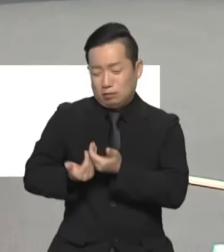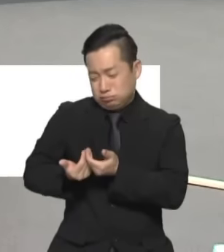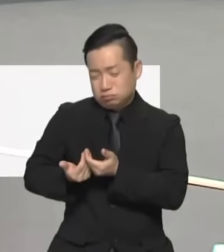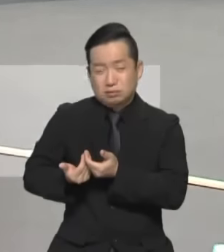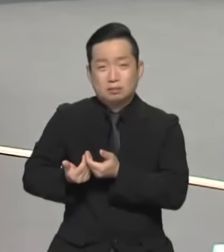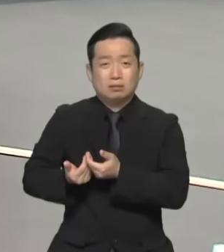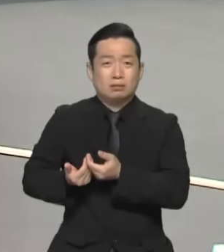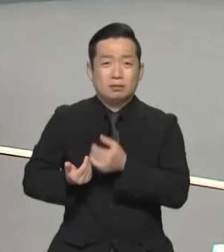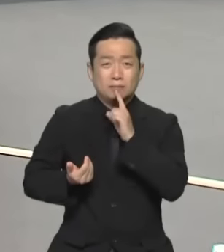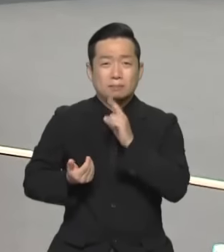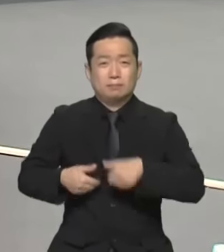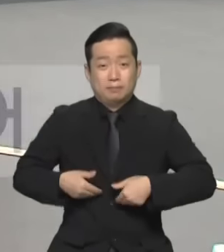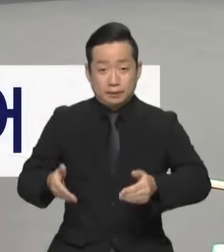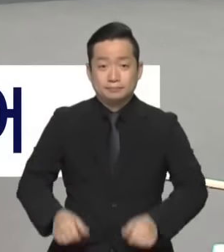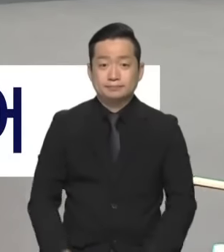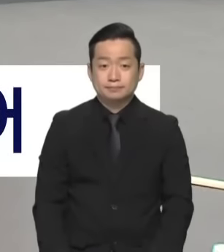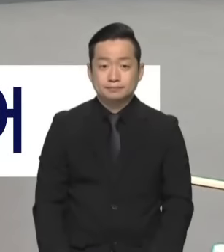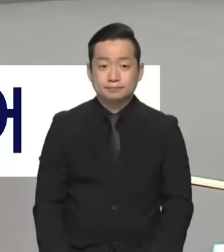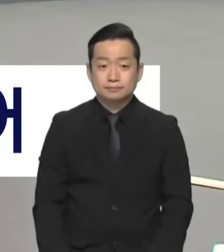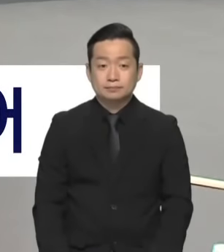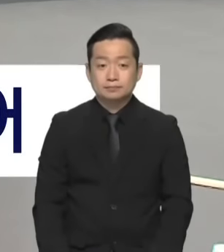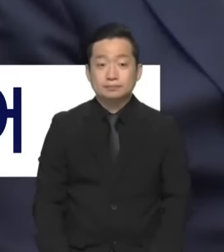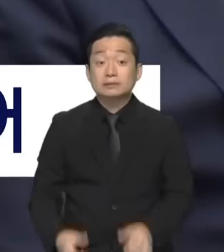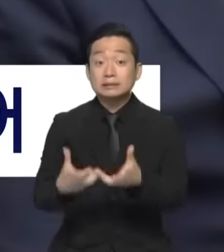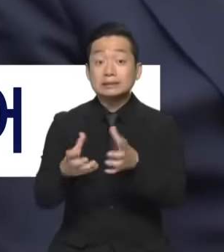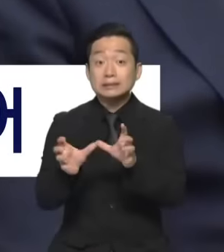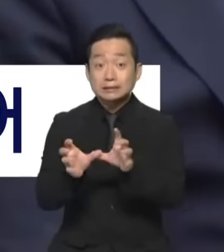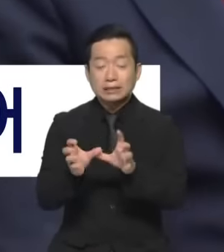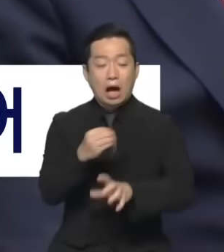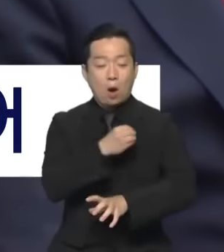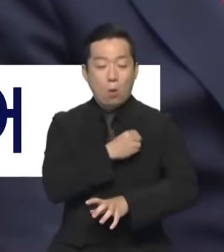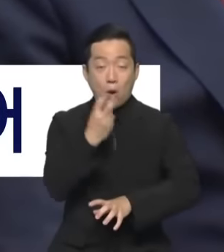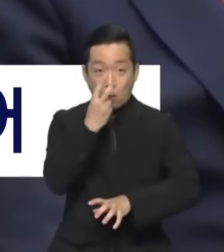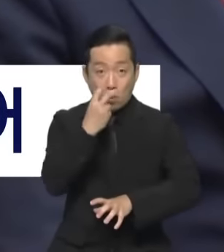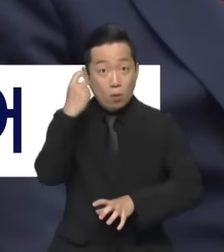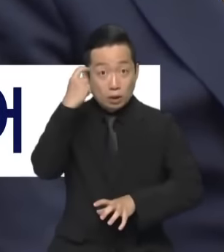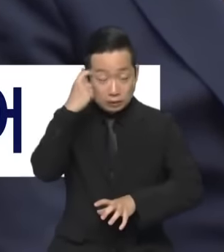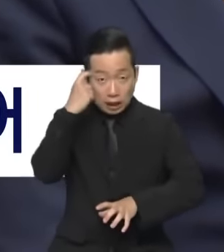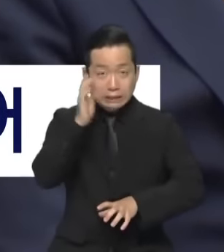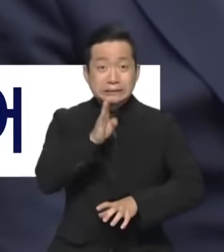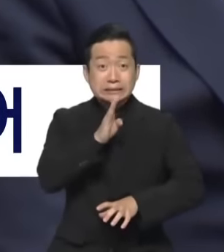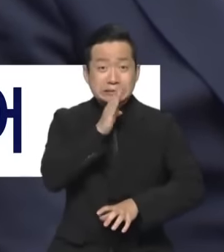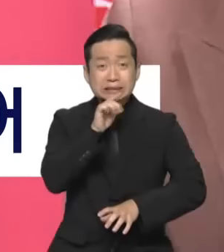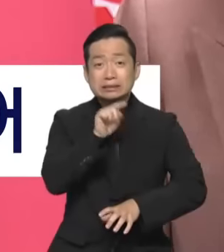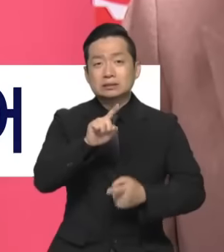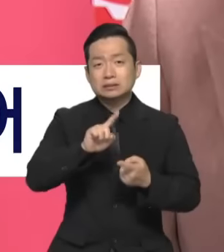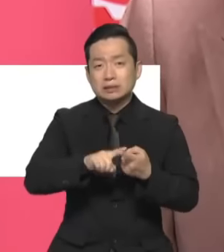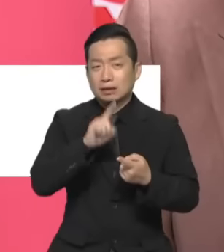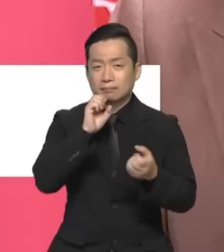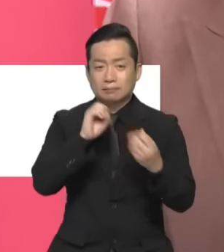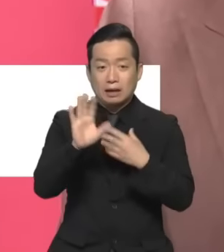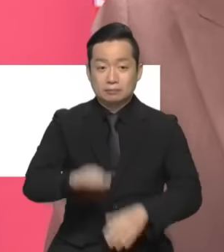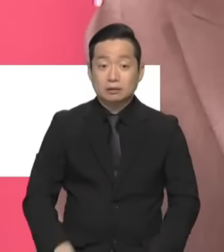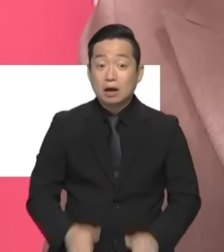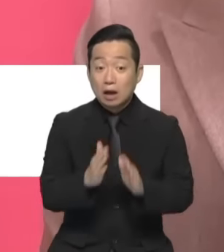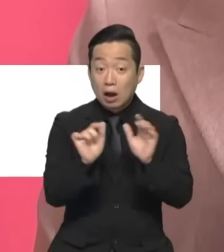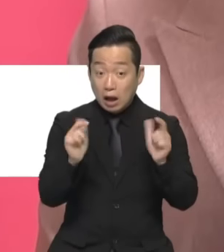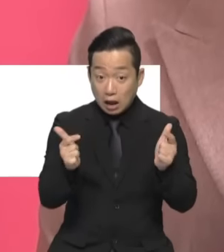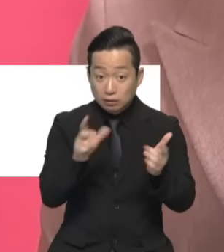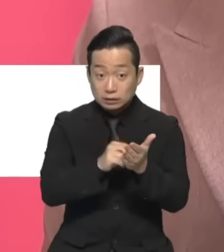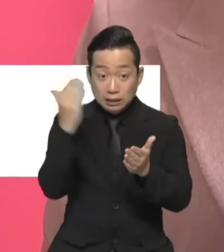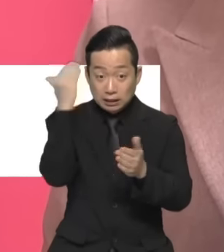아니라고 생각합니다. 당은 당원 보호 의무가 있다며 사실관계에 대한 언급은 하지 않았습니다. 가족이 아니라고 하면